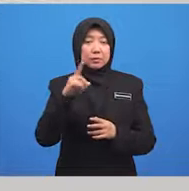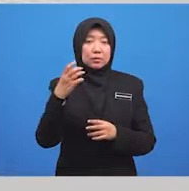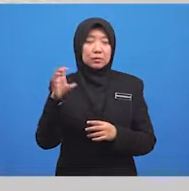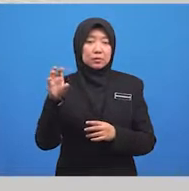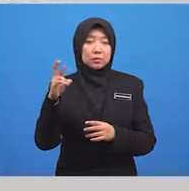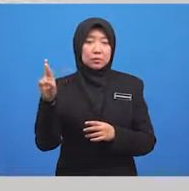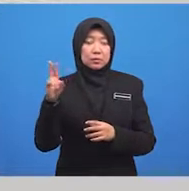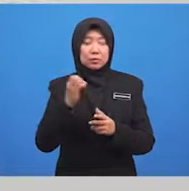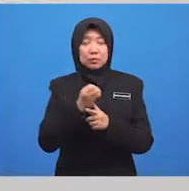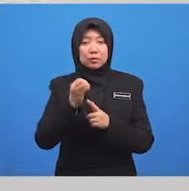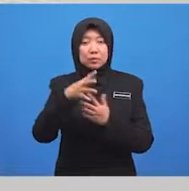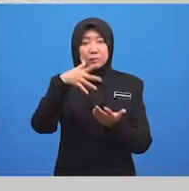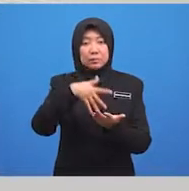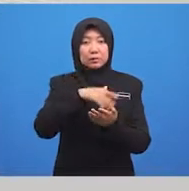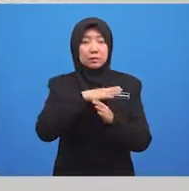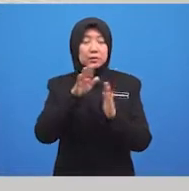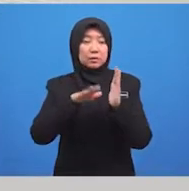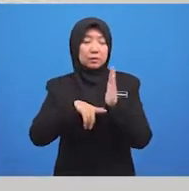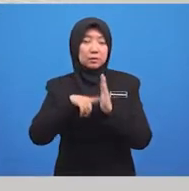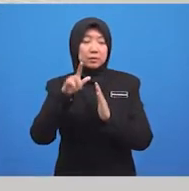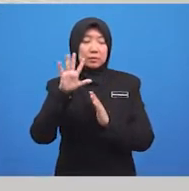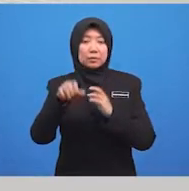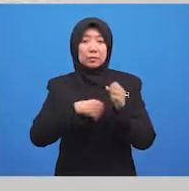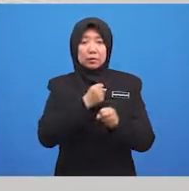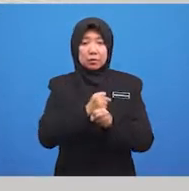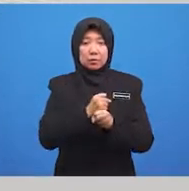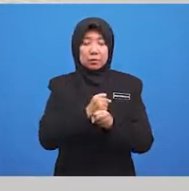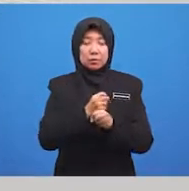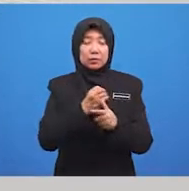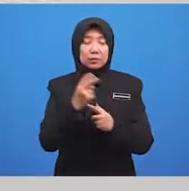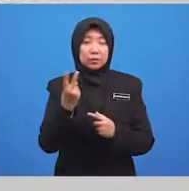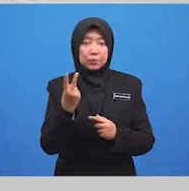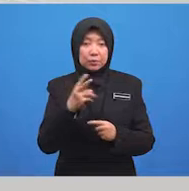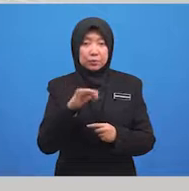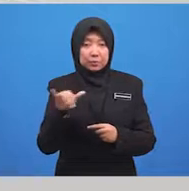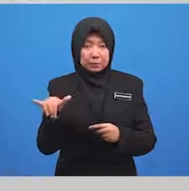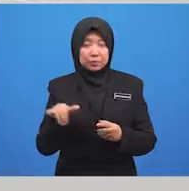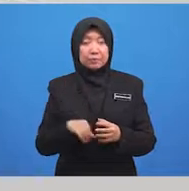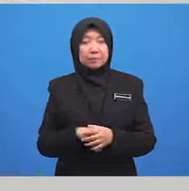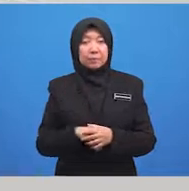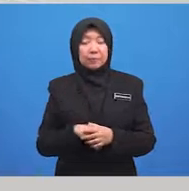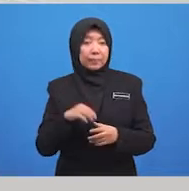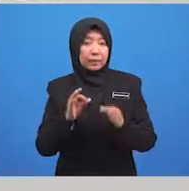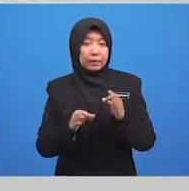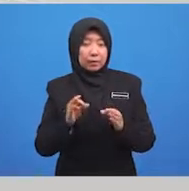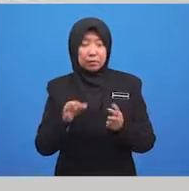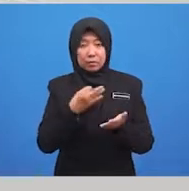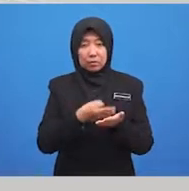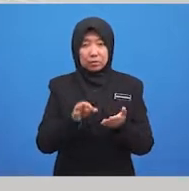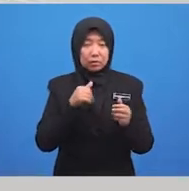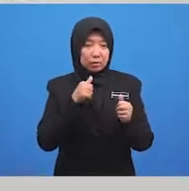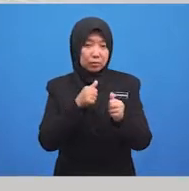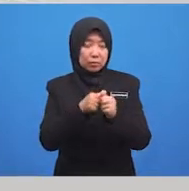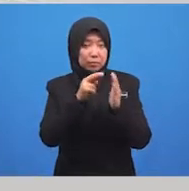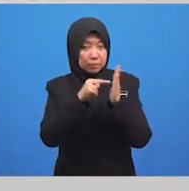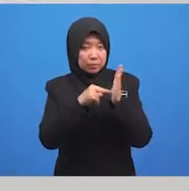RM100,000 atau penjara tidak melebihi 5 tahun atau kedua-duanya sekali jika gagal mematuhi